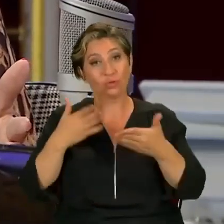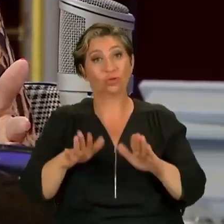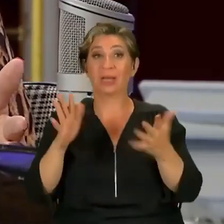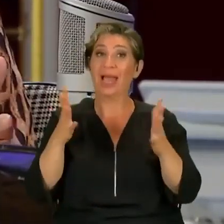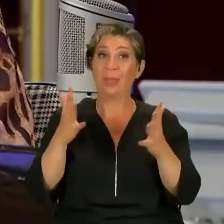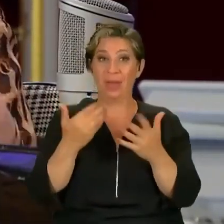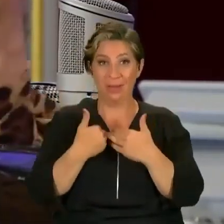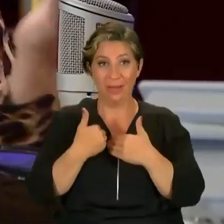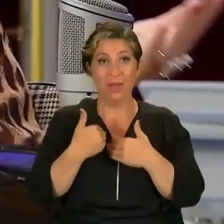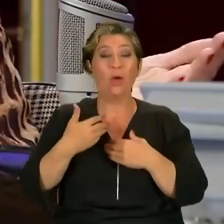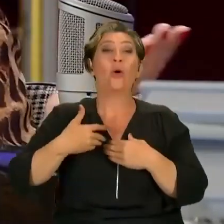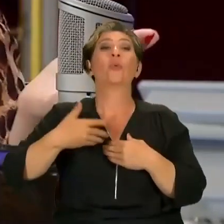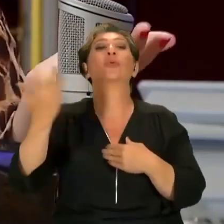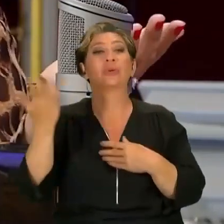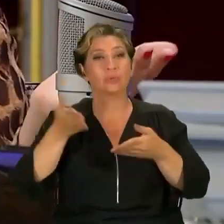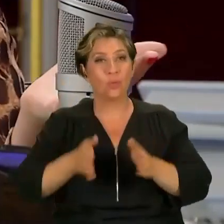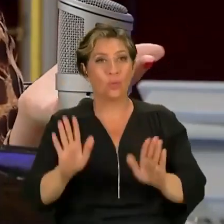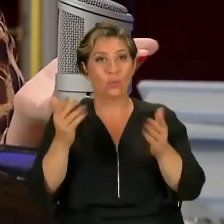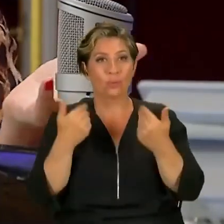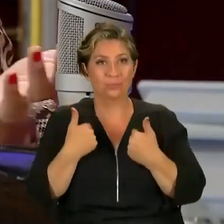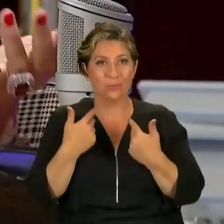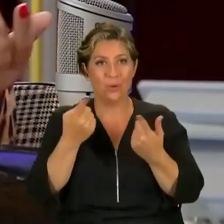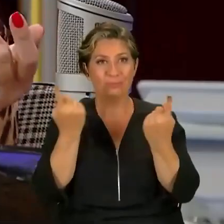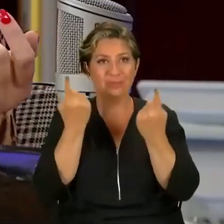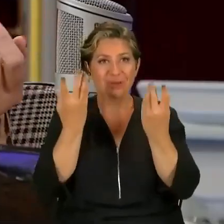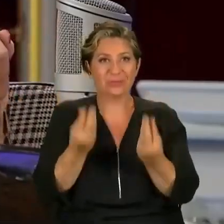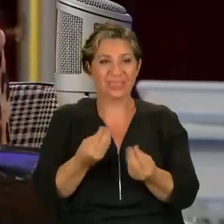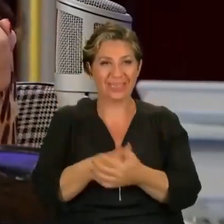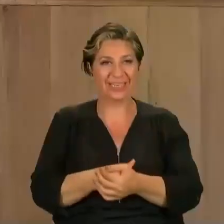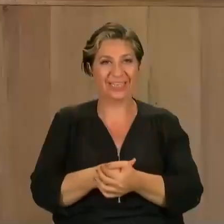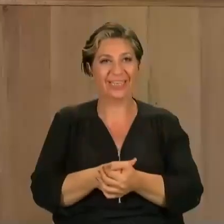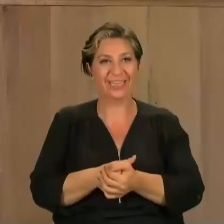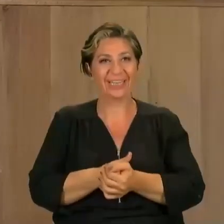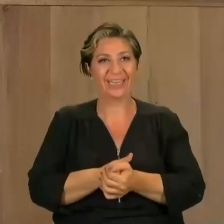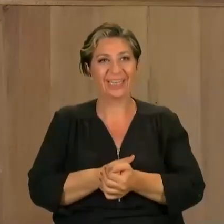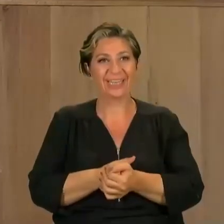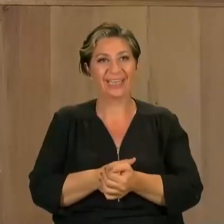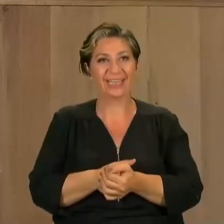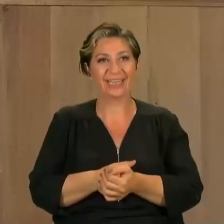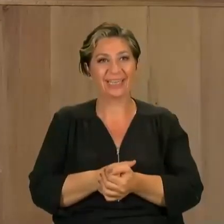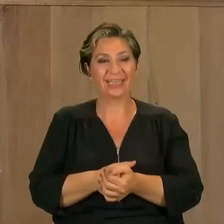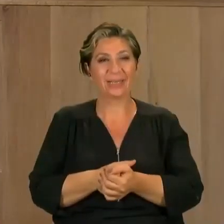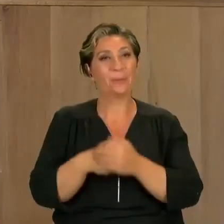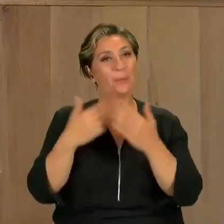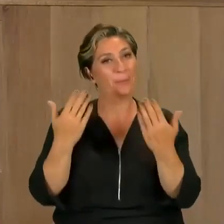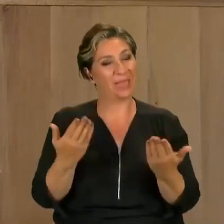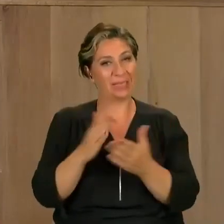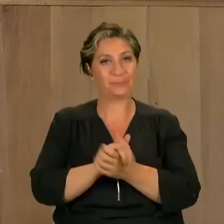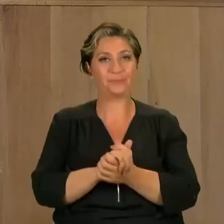herhalde. Evet. Yani üflesen doğuruyorum yani herhalde. Öyle maşallah. Maşallah. Maşallah.